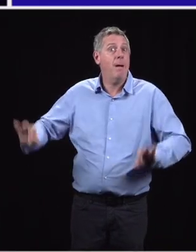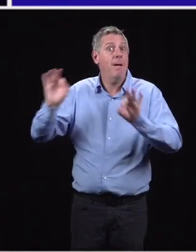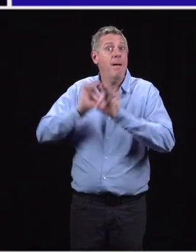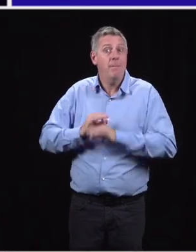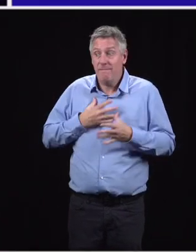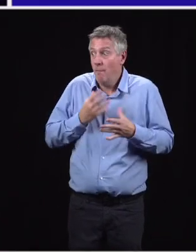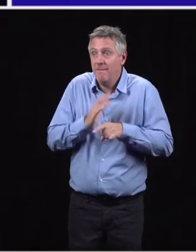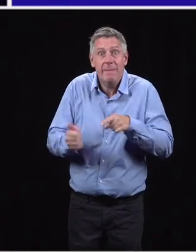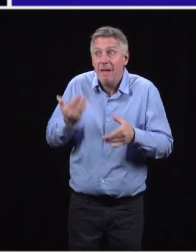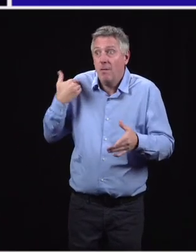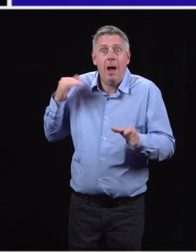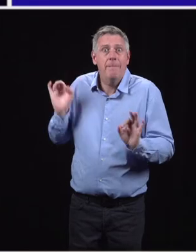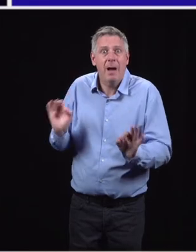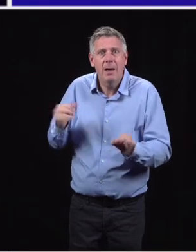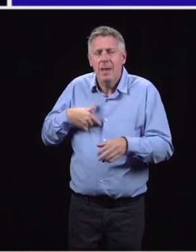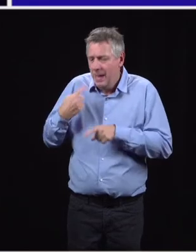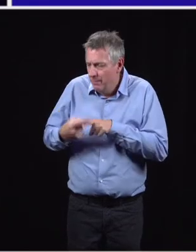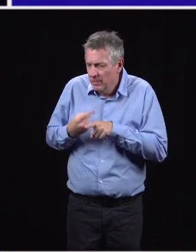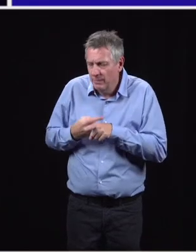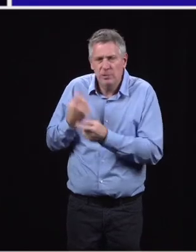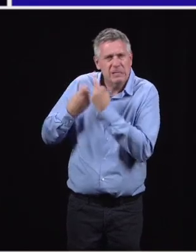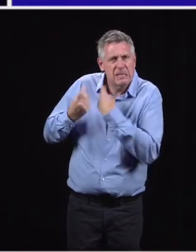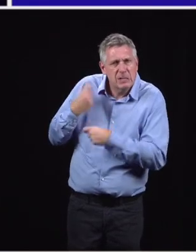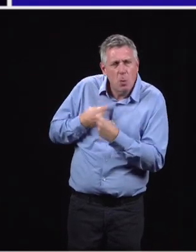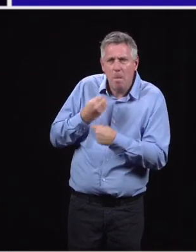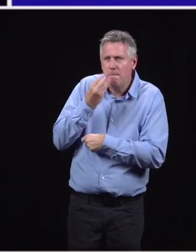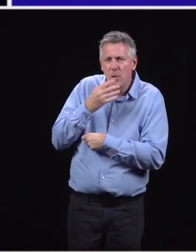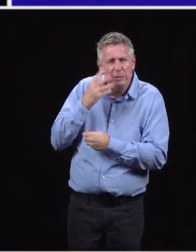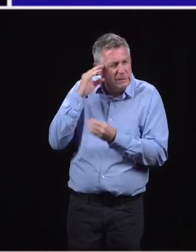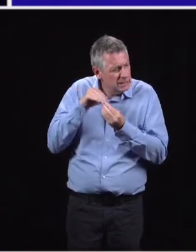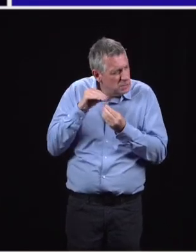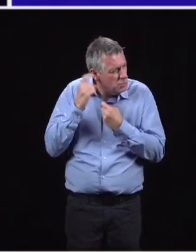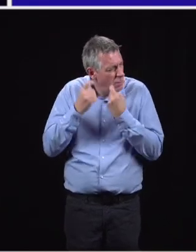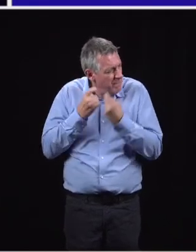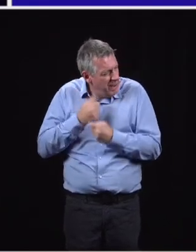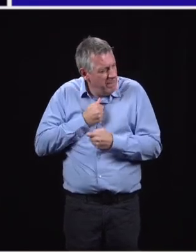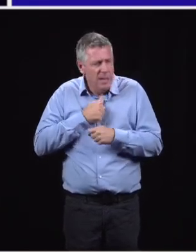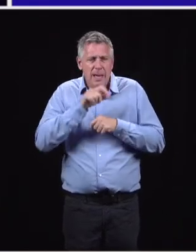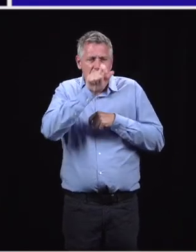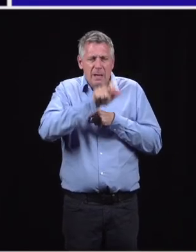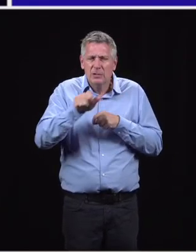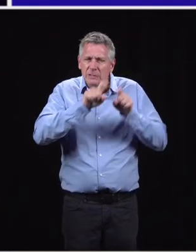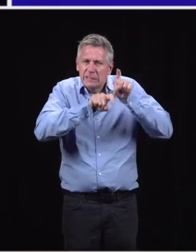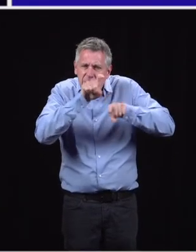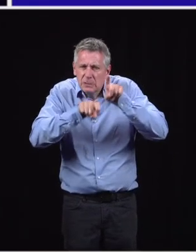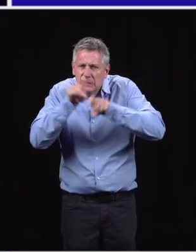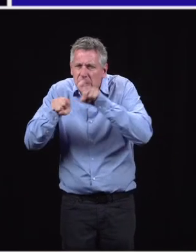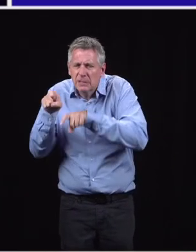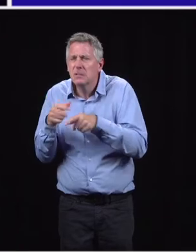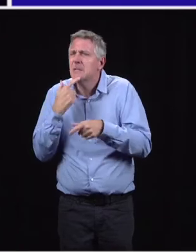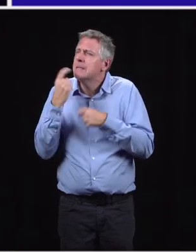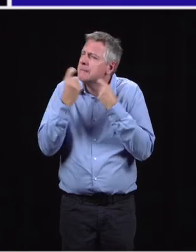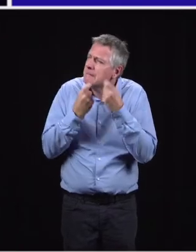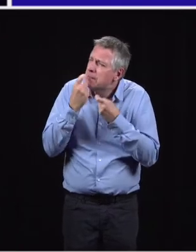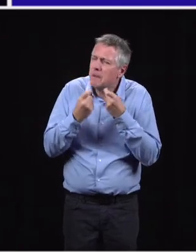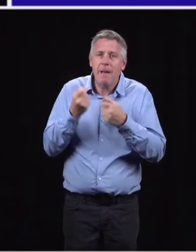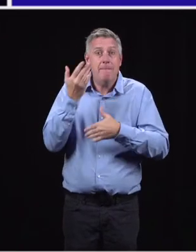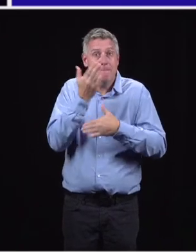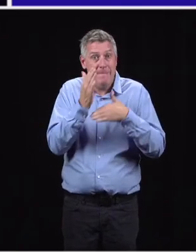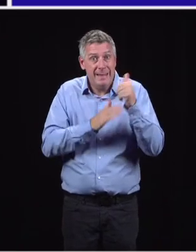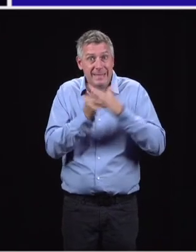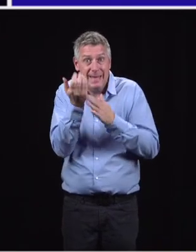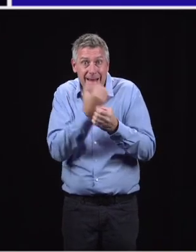au fur et à mesure qu'on avance qu'on pose des questions et des bonnes questions à des bonnes personnes et bien ça permet justement de créer des métiers